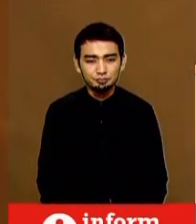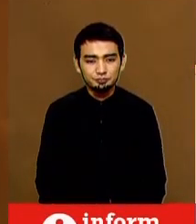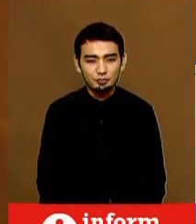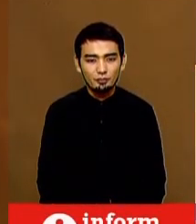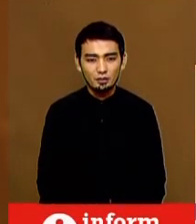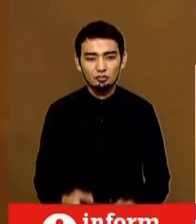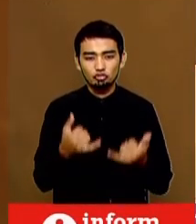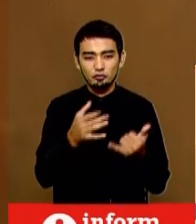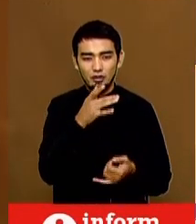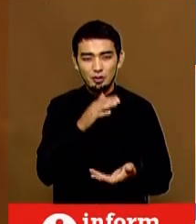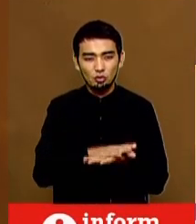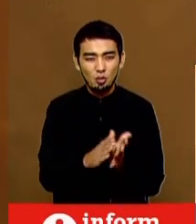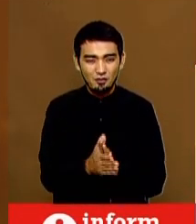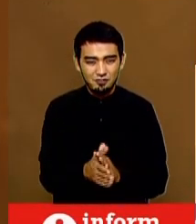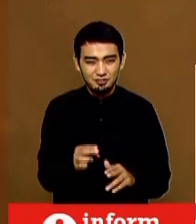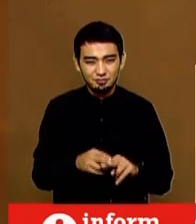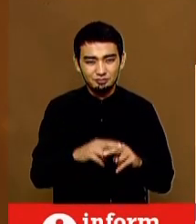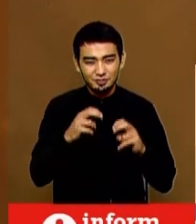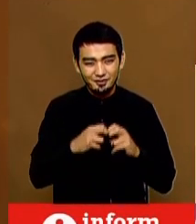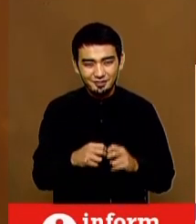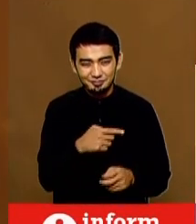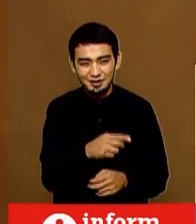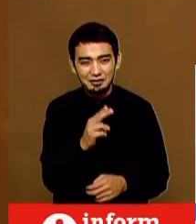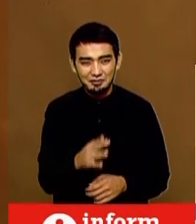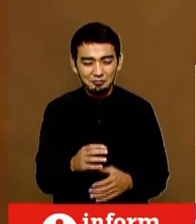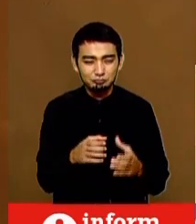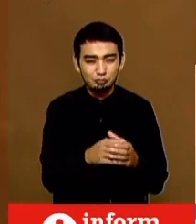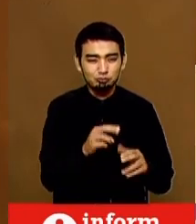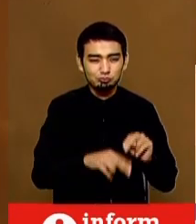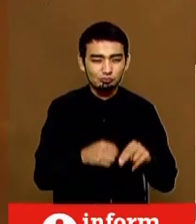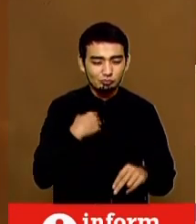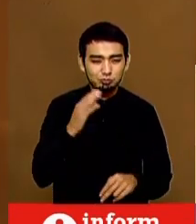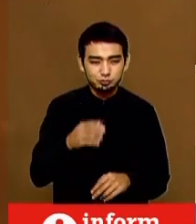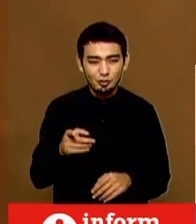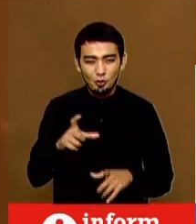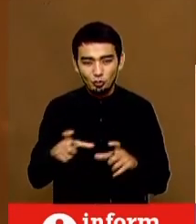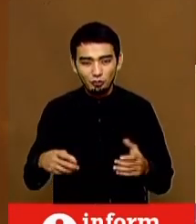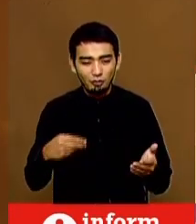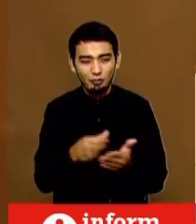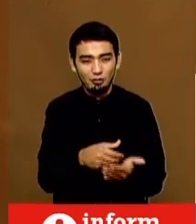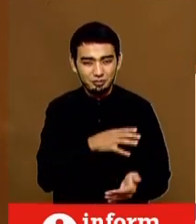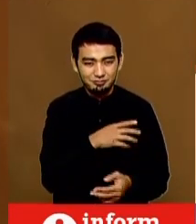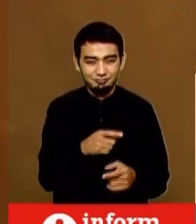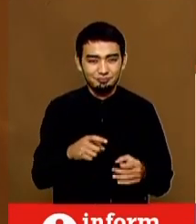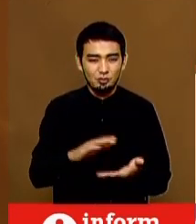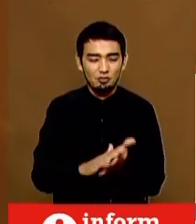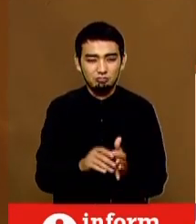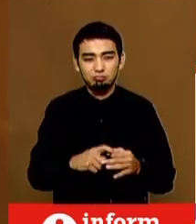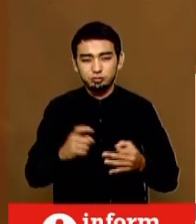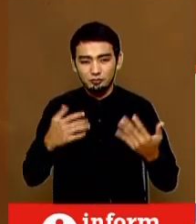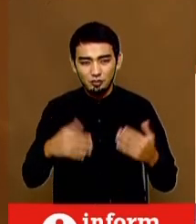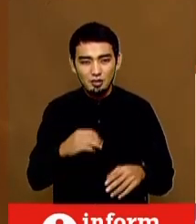настоящее время договоры предварительного бронирования квартир путем заключения дополнительных соглашений расторгнуты. Строительство